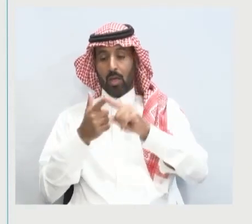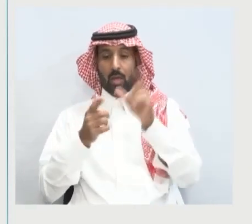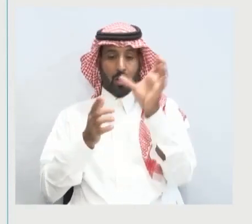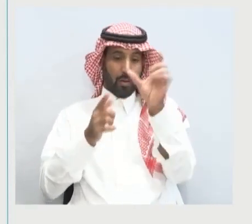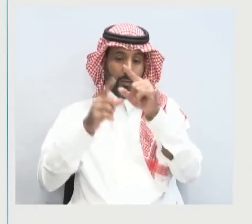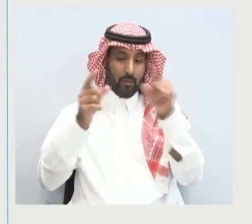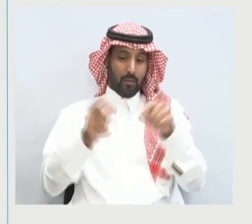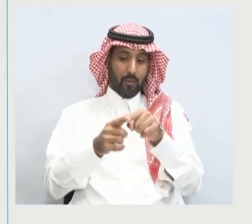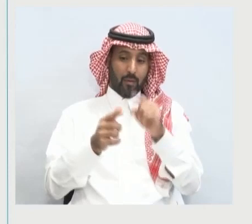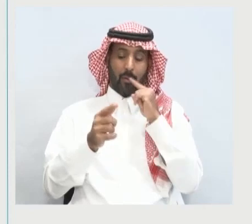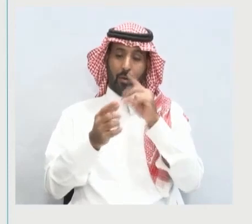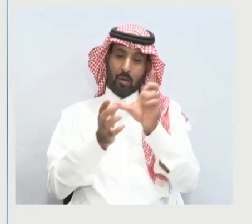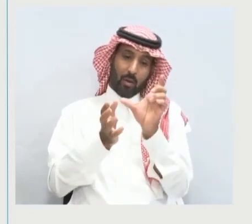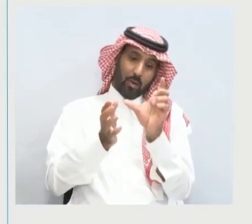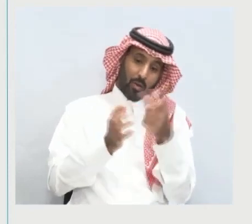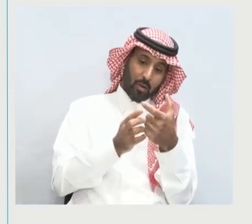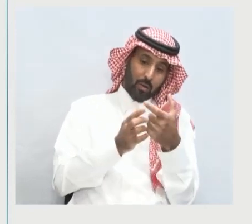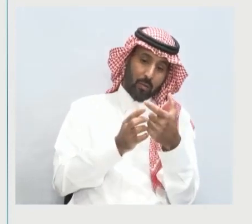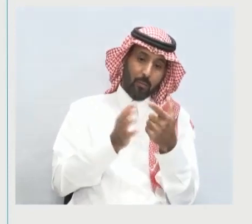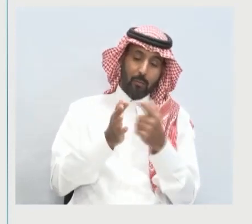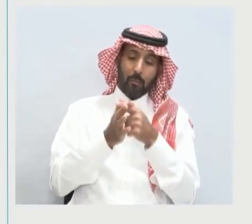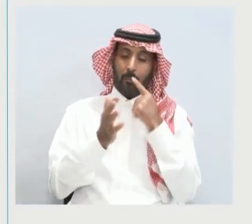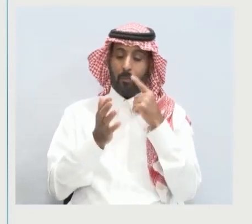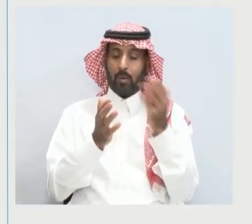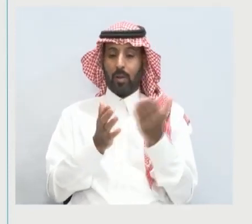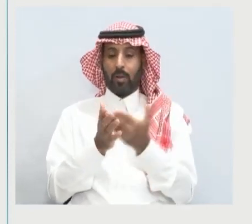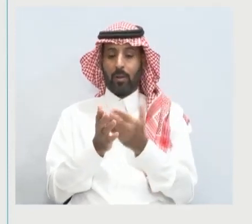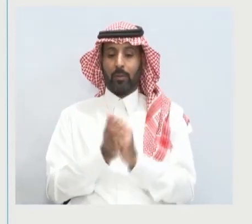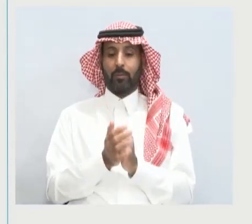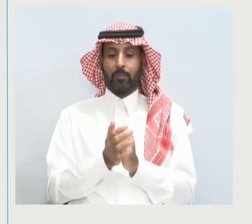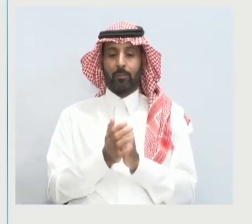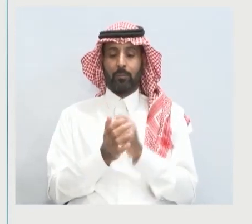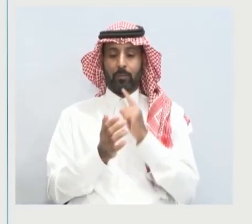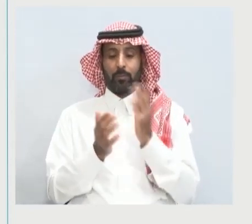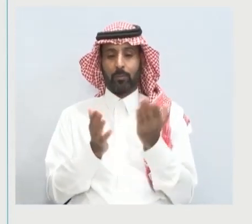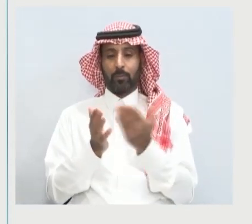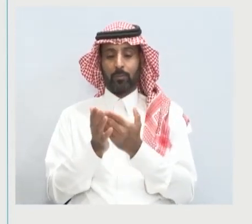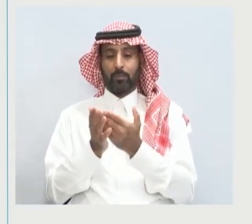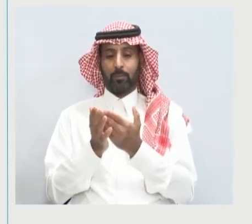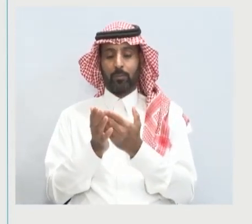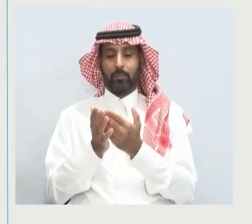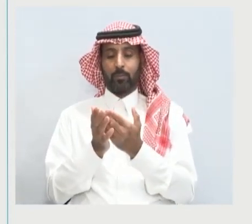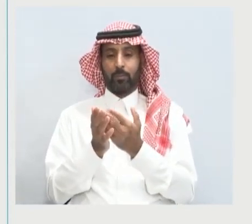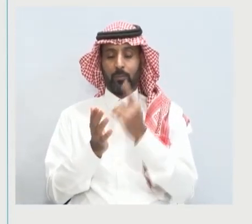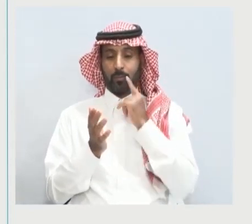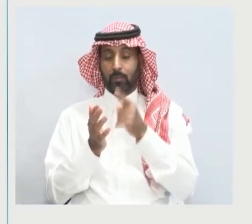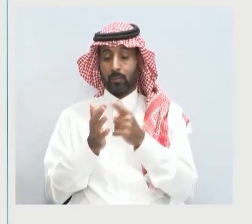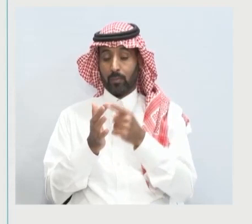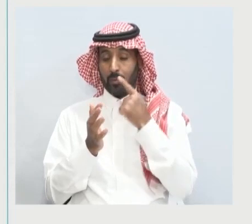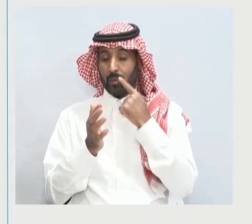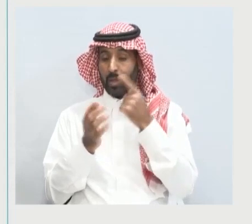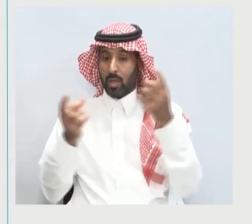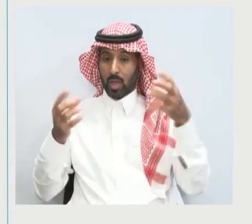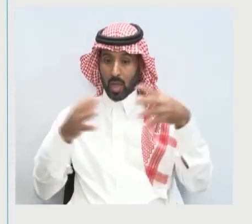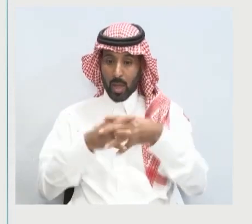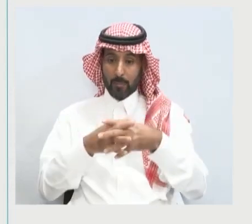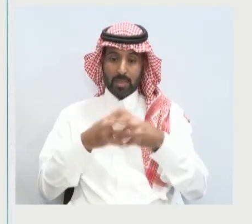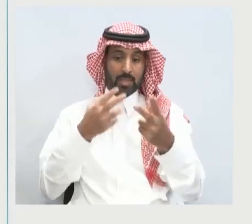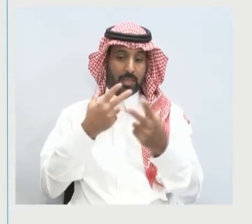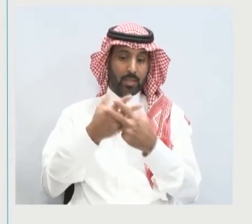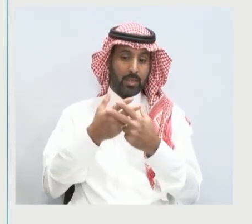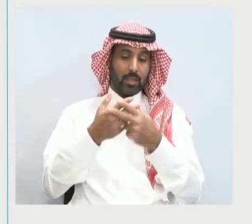خانات الاختيار اختفاف النص رابتكس بعد ذلك نحدد دمج الخلايا